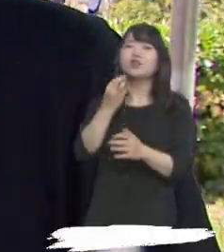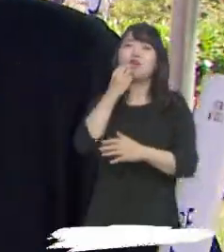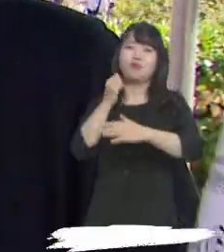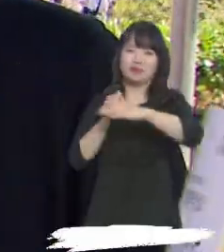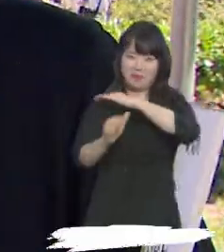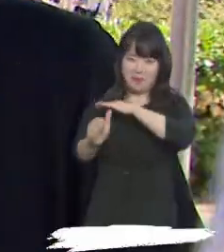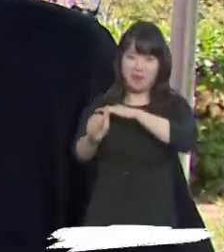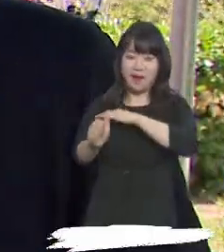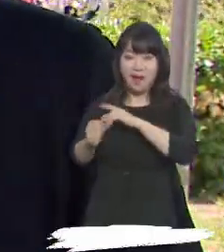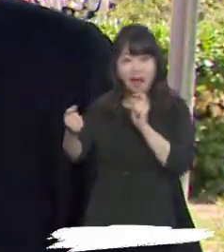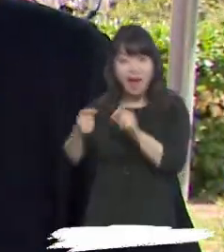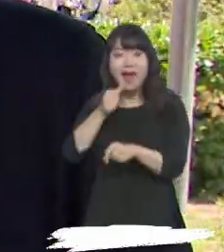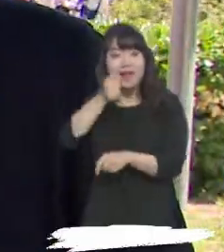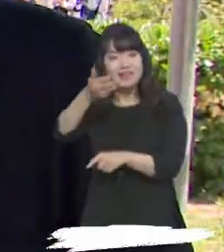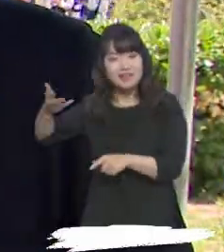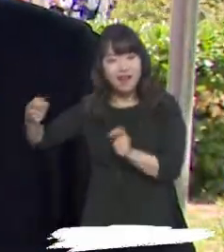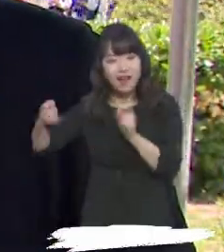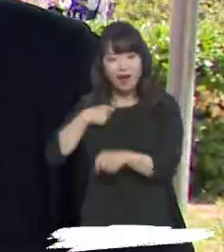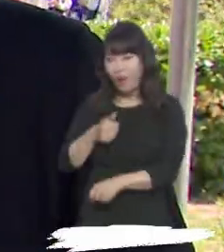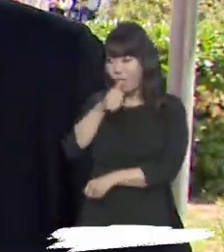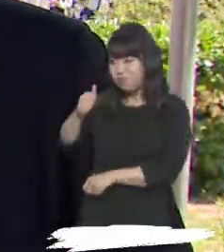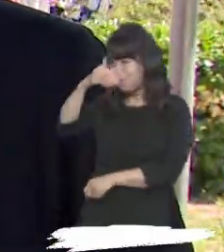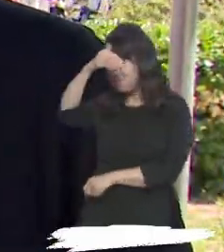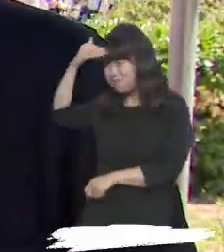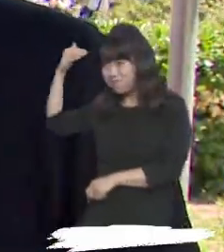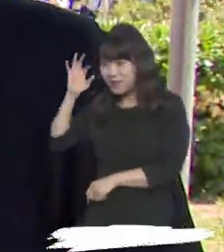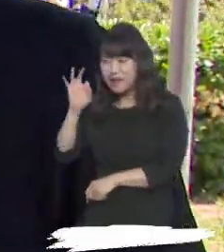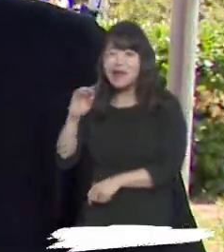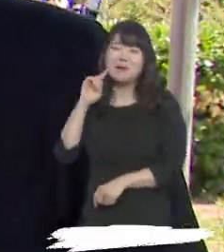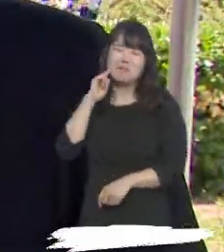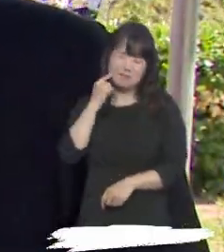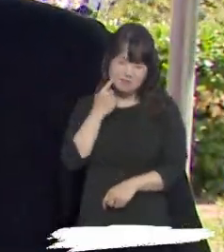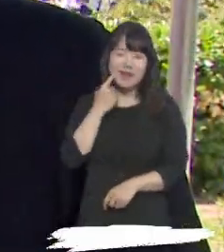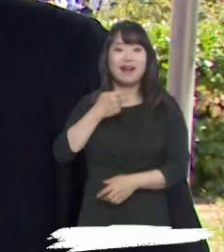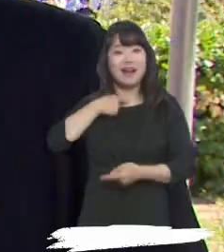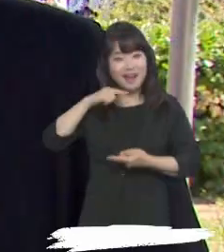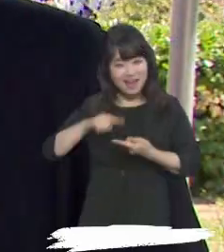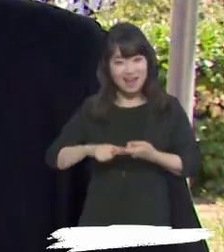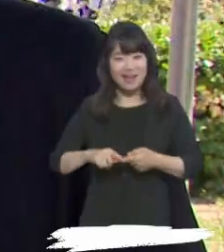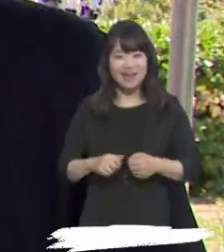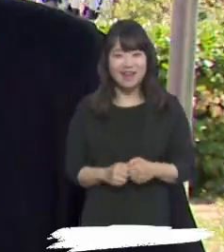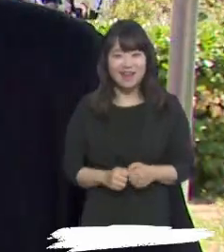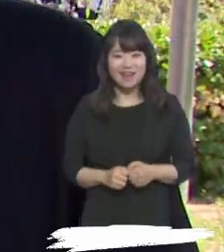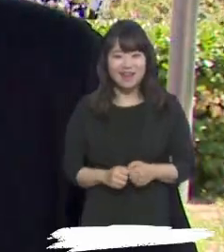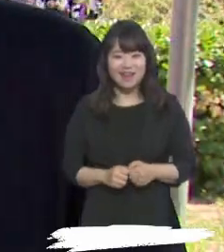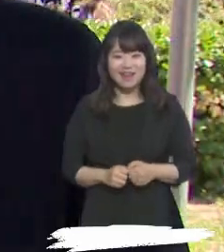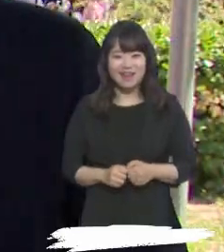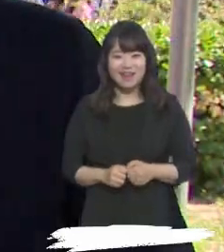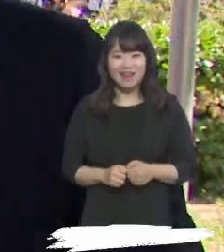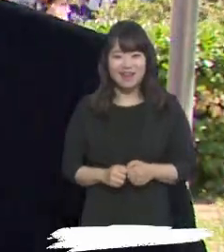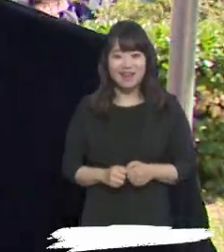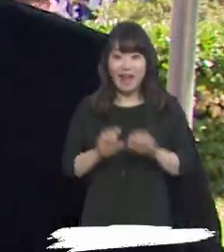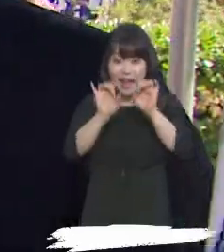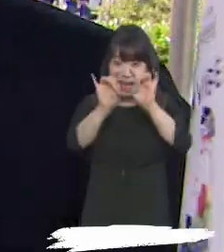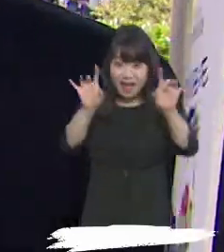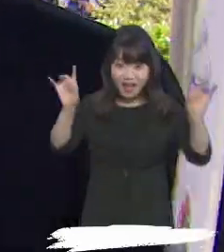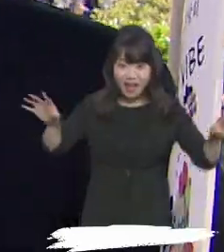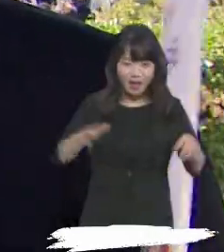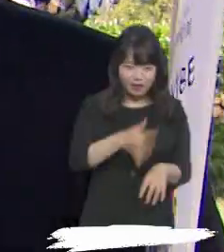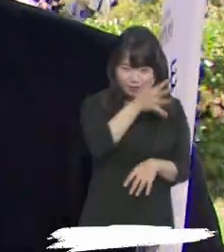정원인 한강에서 이렇게 볼 수 있는 게 되게 예쁘고 의미 있는 것 같고 각각